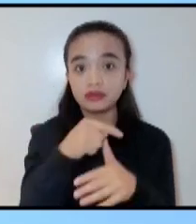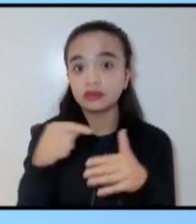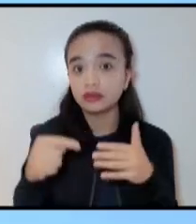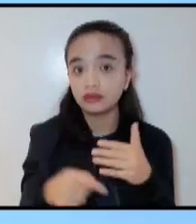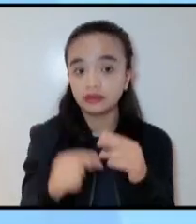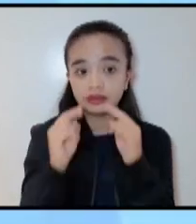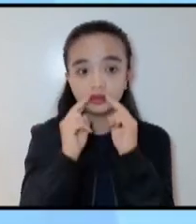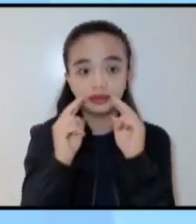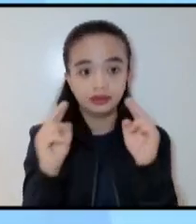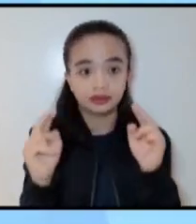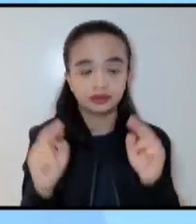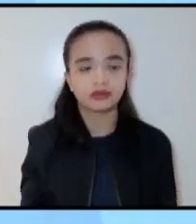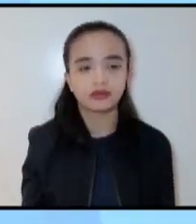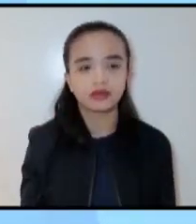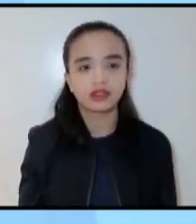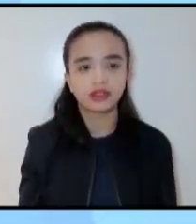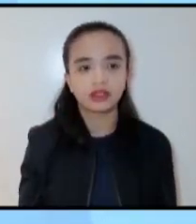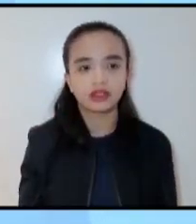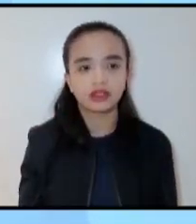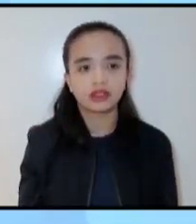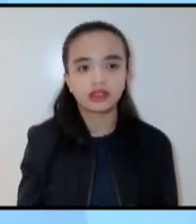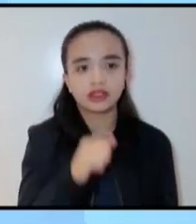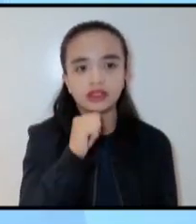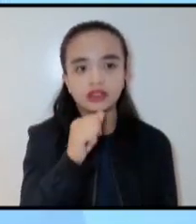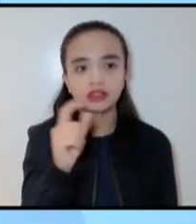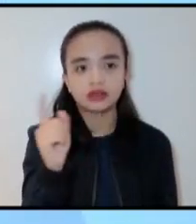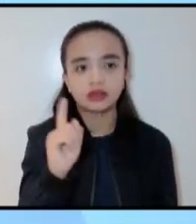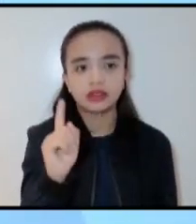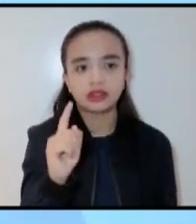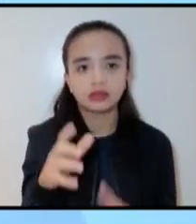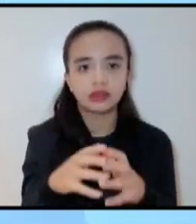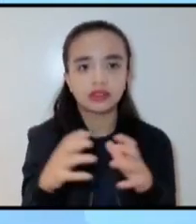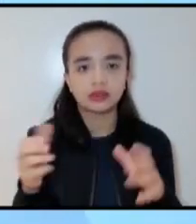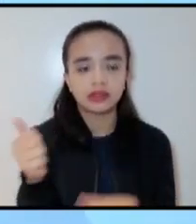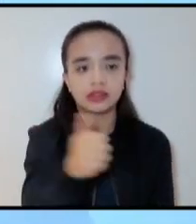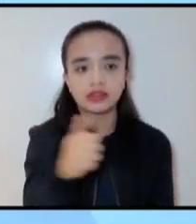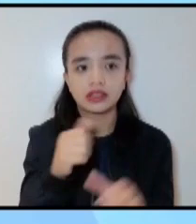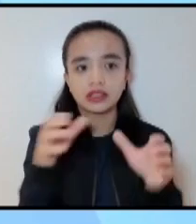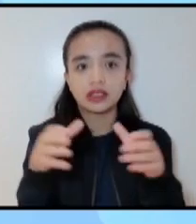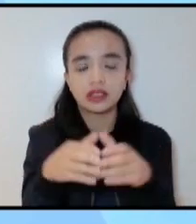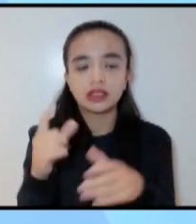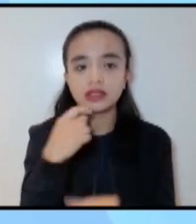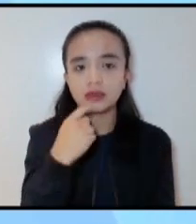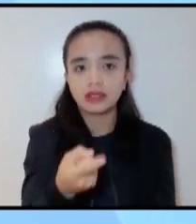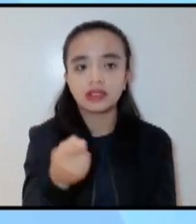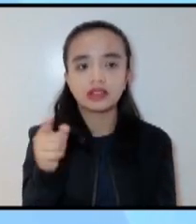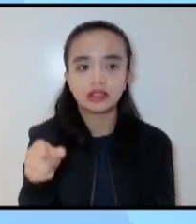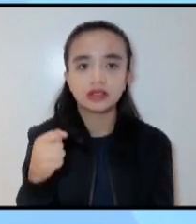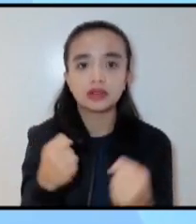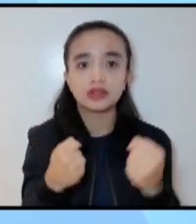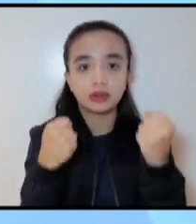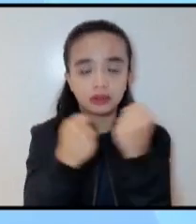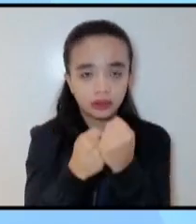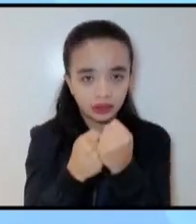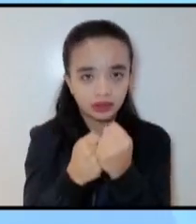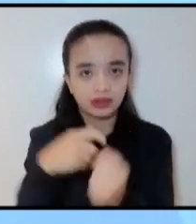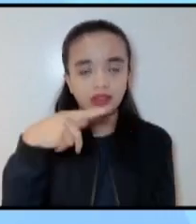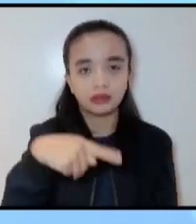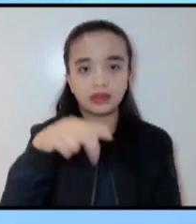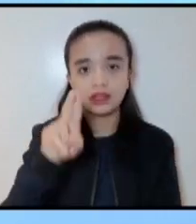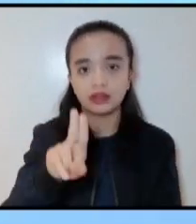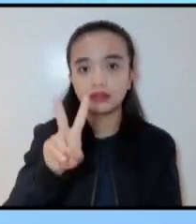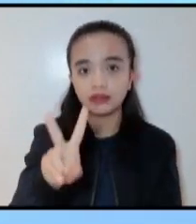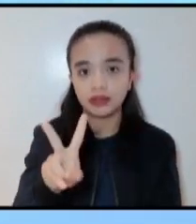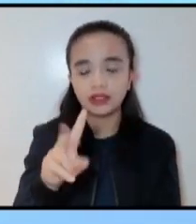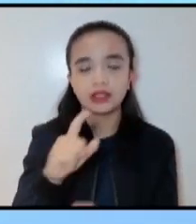Hindi sasali sa ikakasandigil pasada ang mga malalaking transport group. Anila, suportado nila ang PUV modernization at hindi